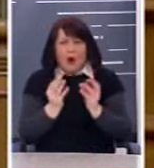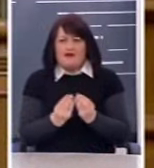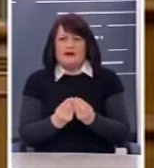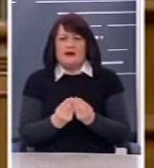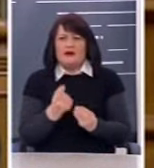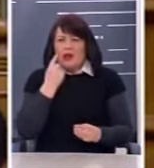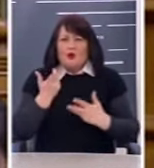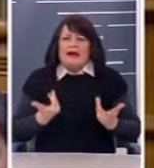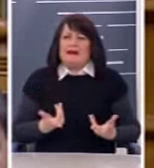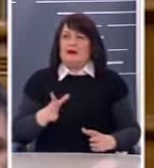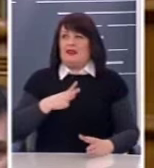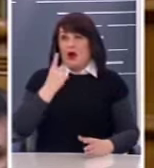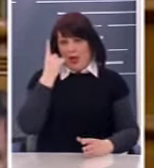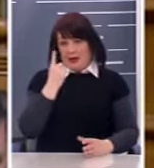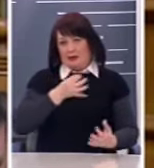Εγώ θέλω ένα πράγμα να πω.